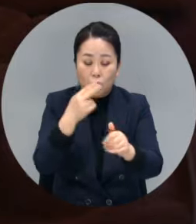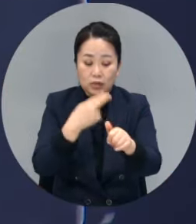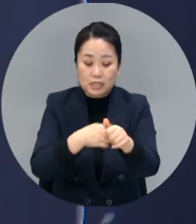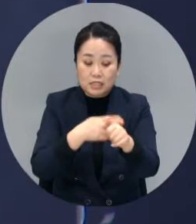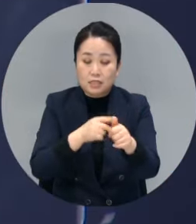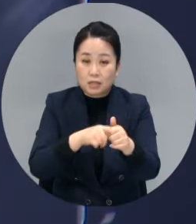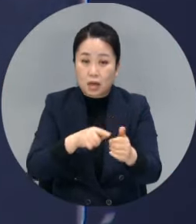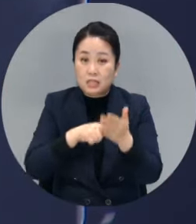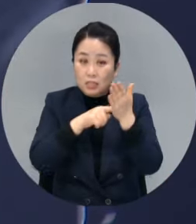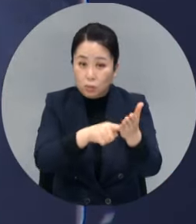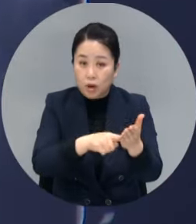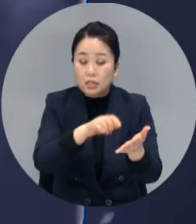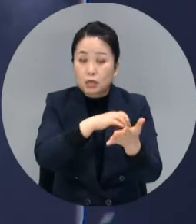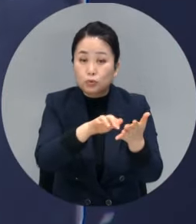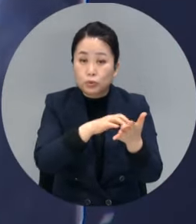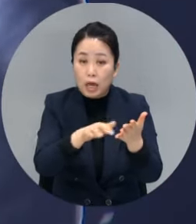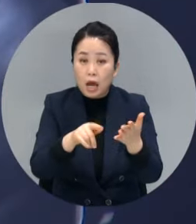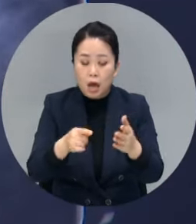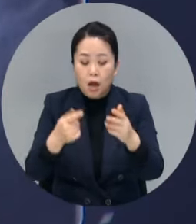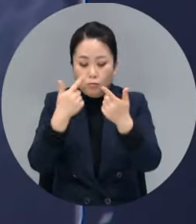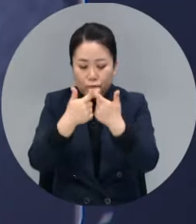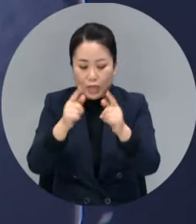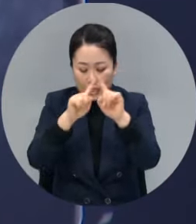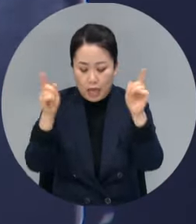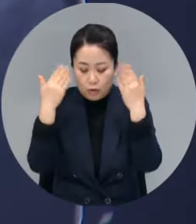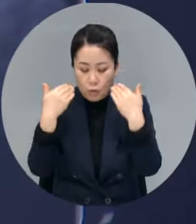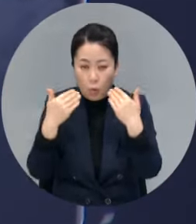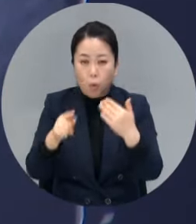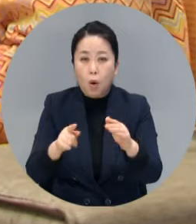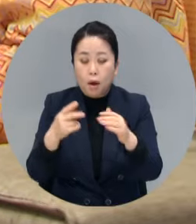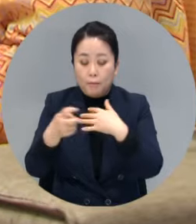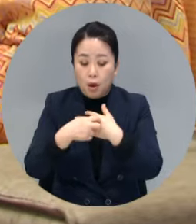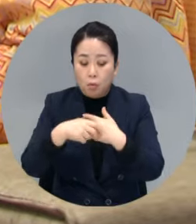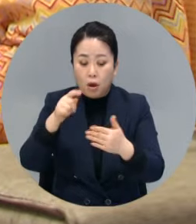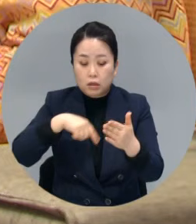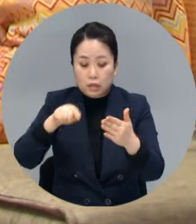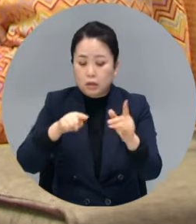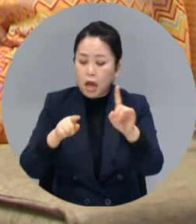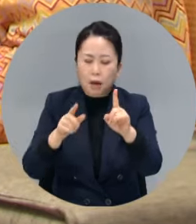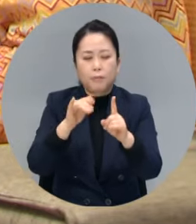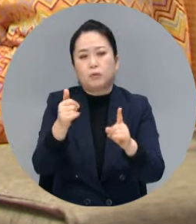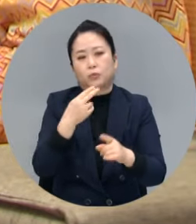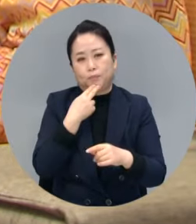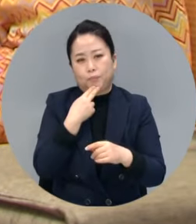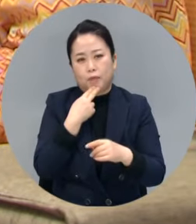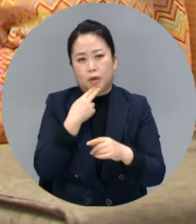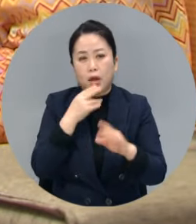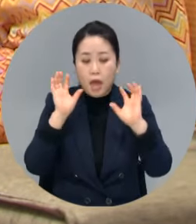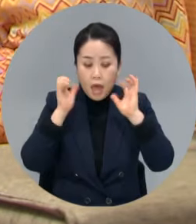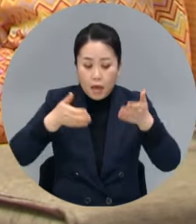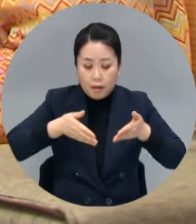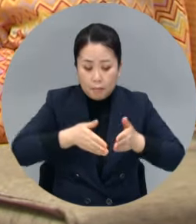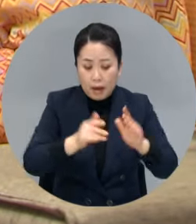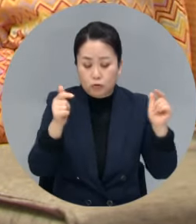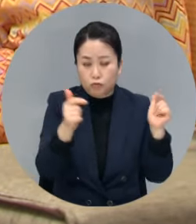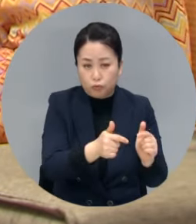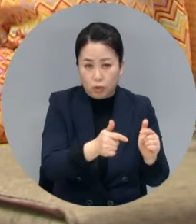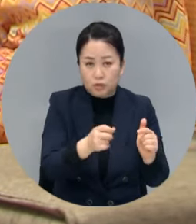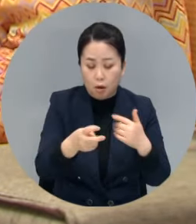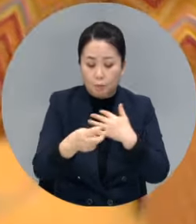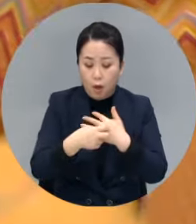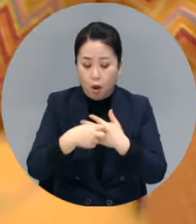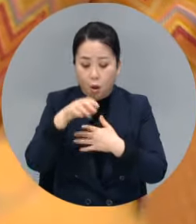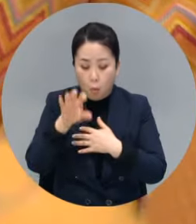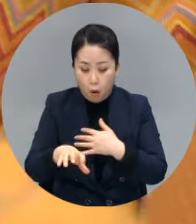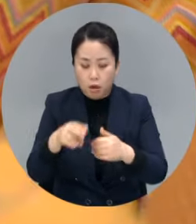3개 대학병원에서 한 명도 없었습니다. 태어나는 아기가 적다 보니 병원도 의사도 줄어들면서